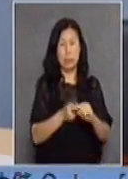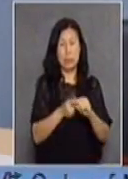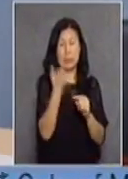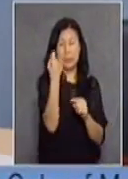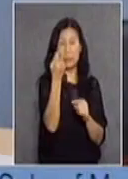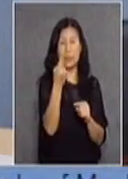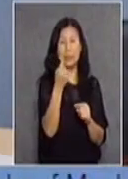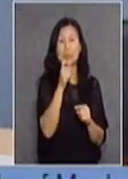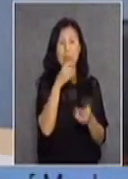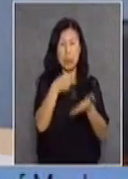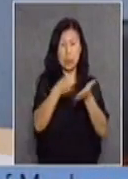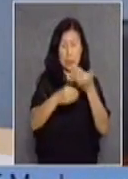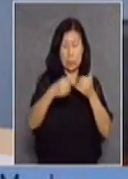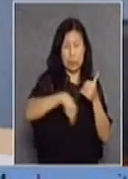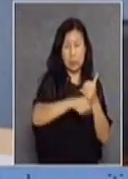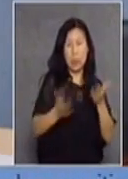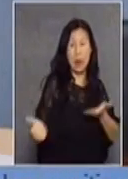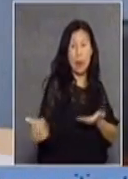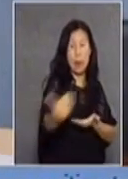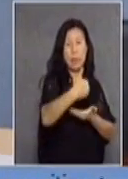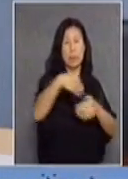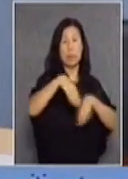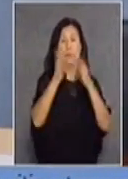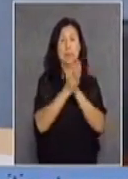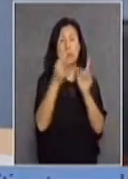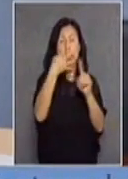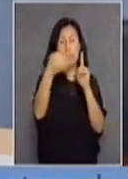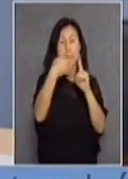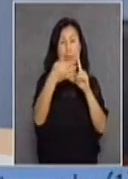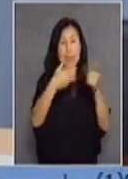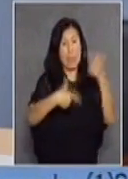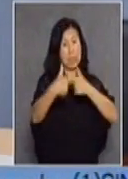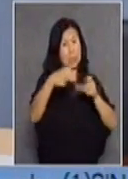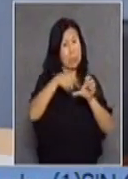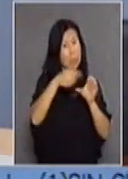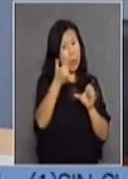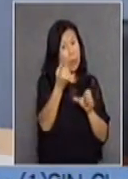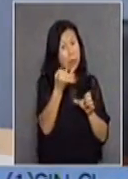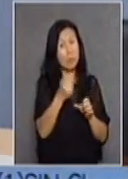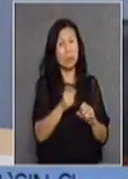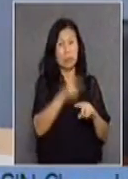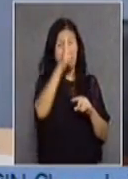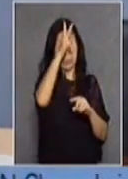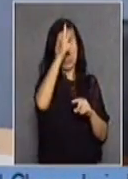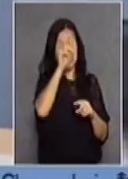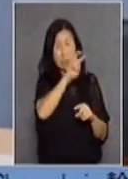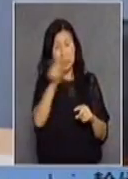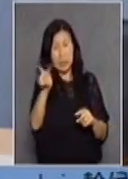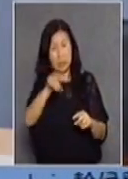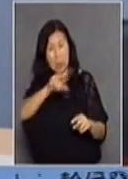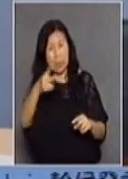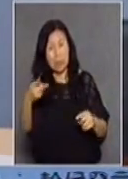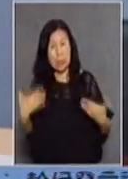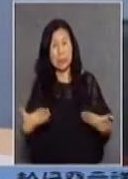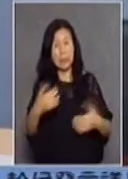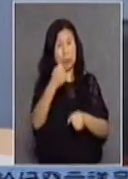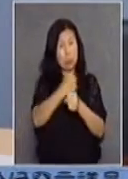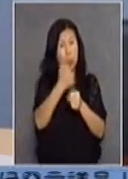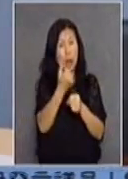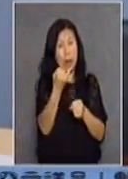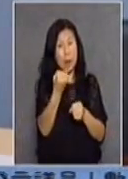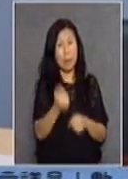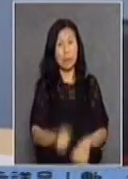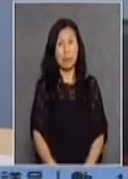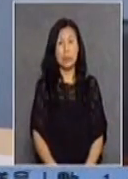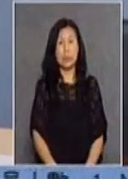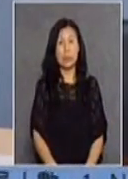把賣地收入列為非經營收入呢？政府是否應該檢討和改變現時的做法呢？這個就是